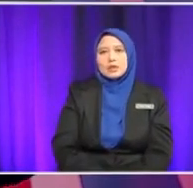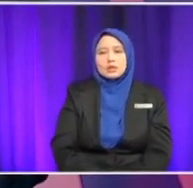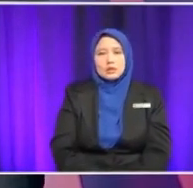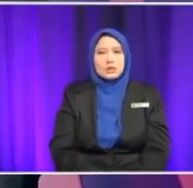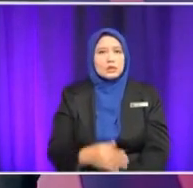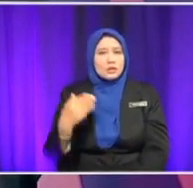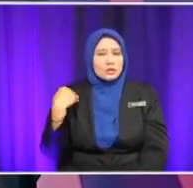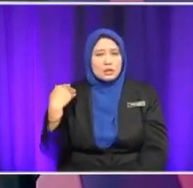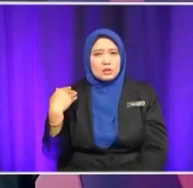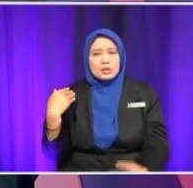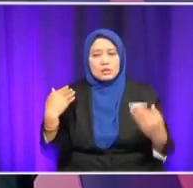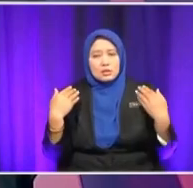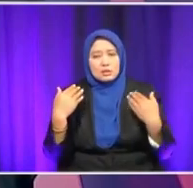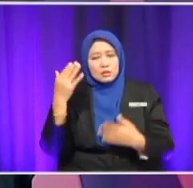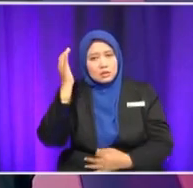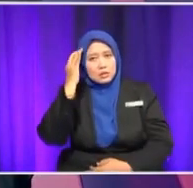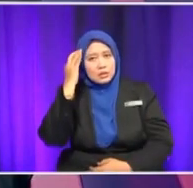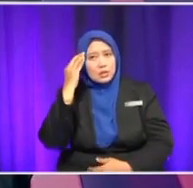itu action